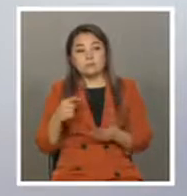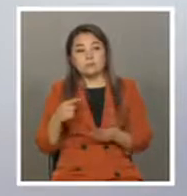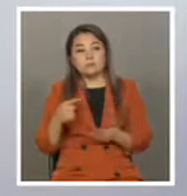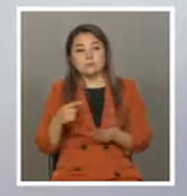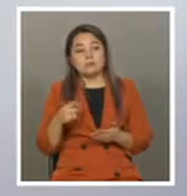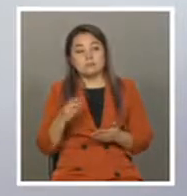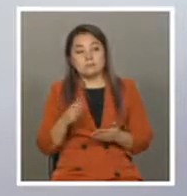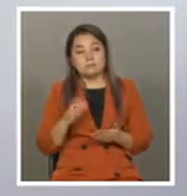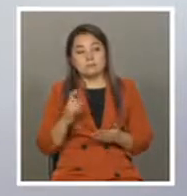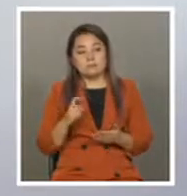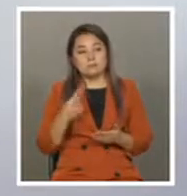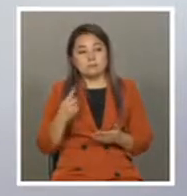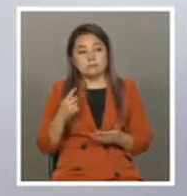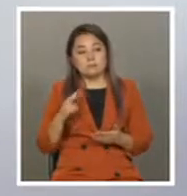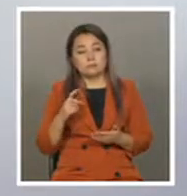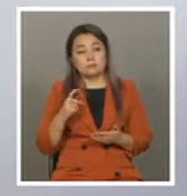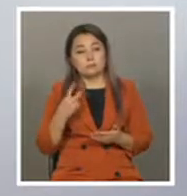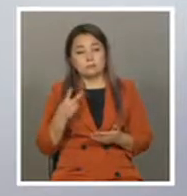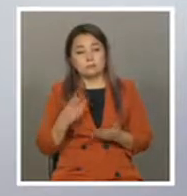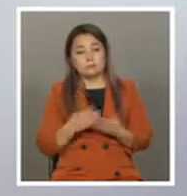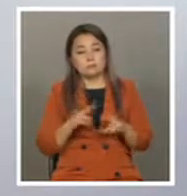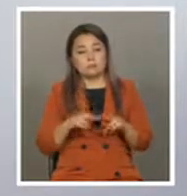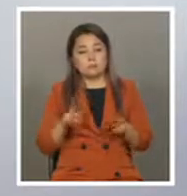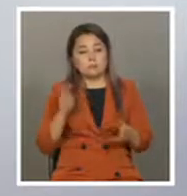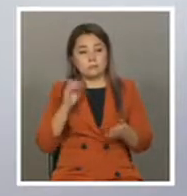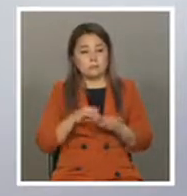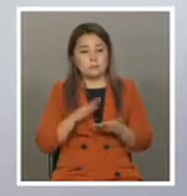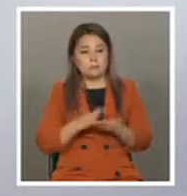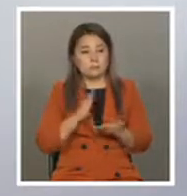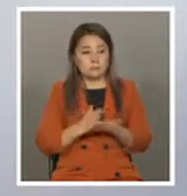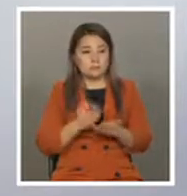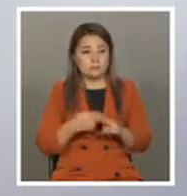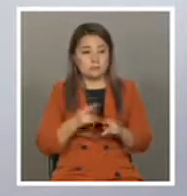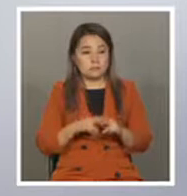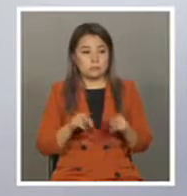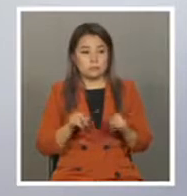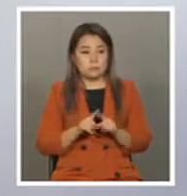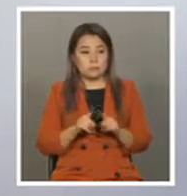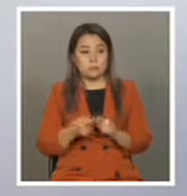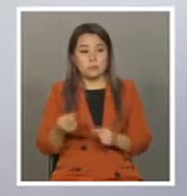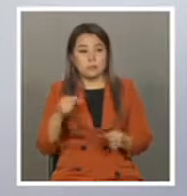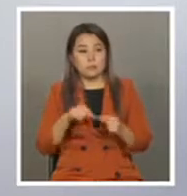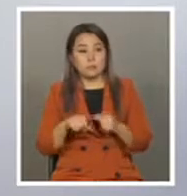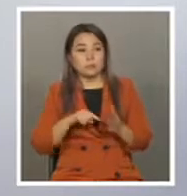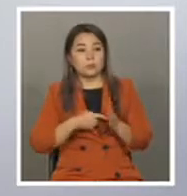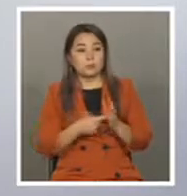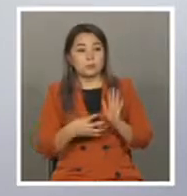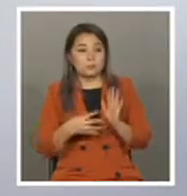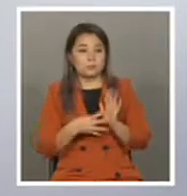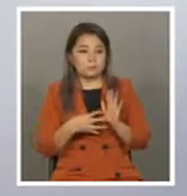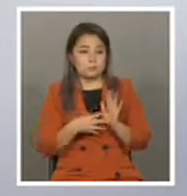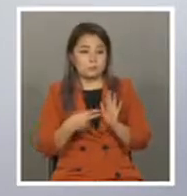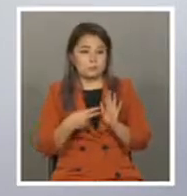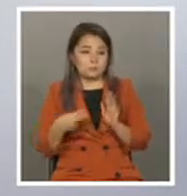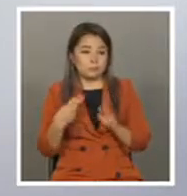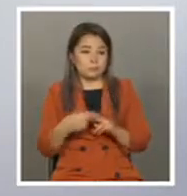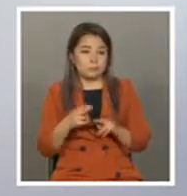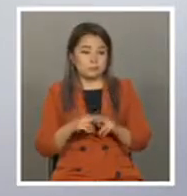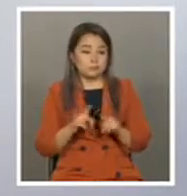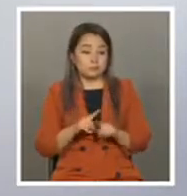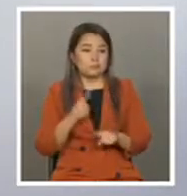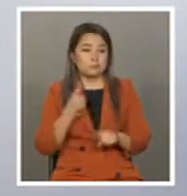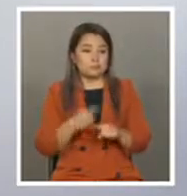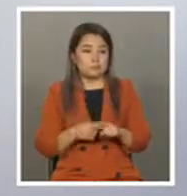екеуі бір-біріне тең сандар. Екеуі бірдей сан. Бұл санның өз-өзіне көбейтіндісі 9-ға тең, ал бұл санды өз-өзіне